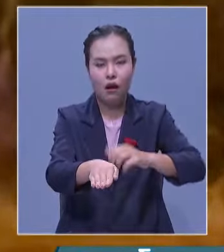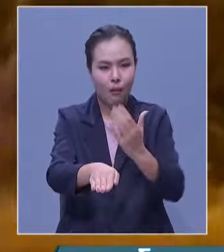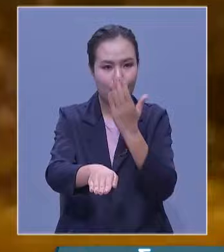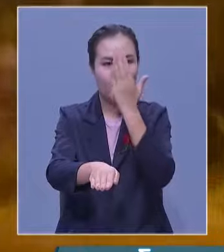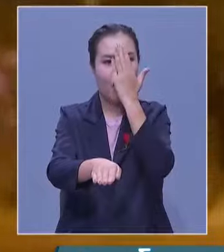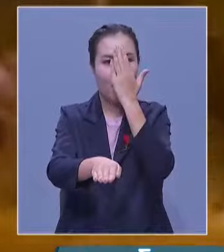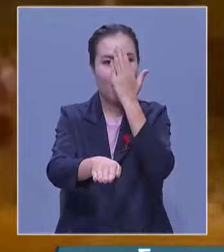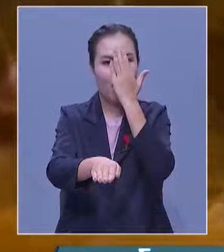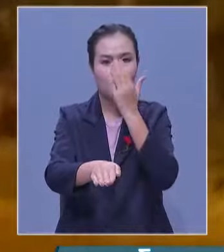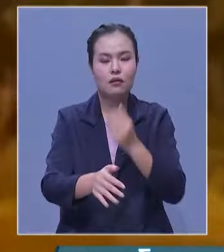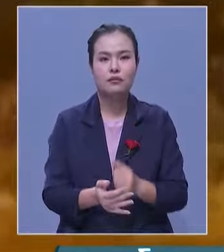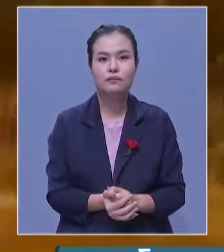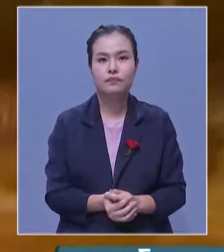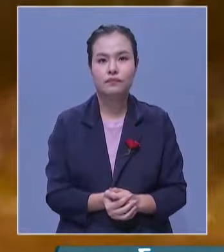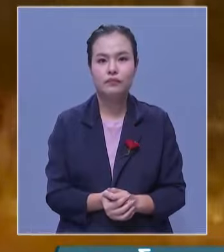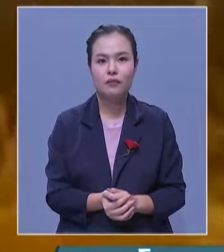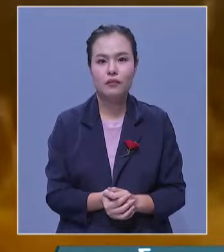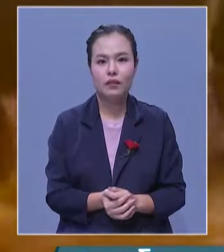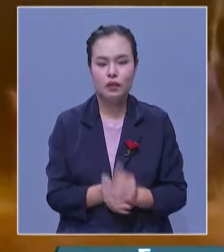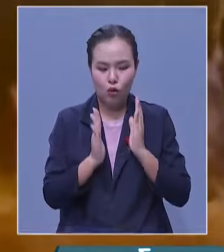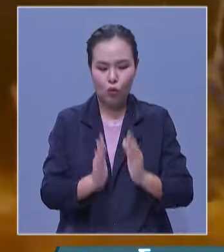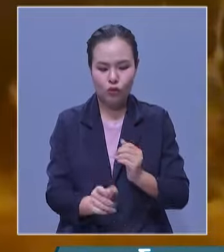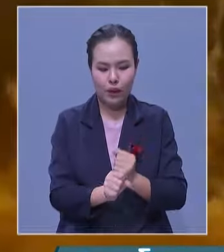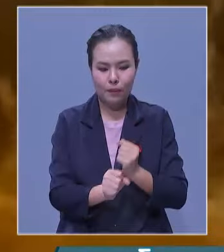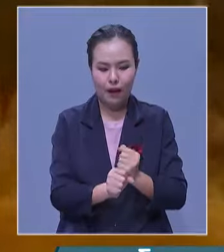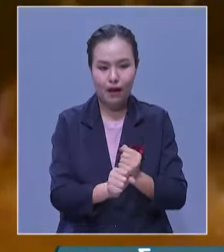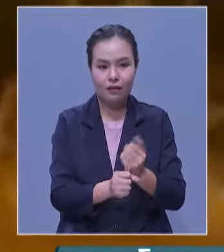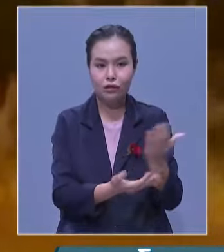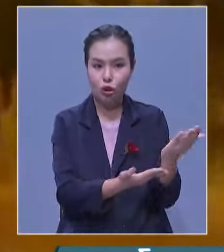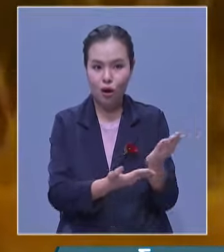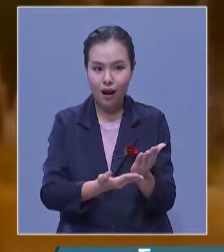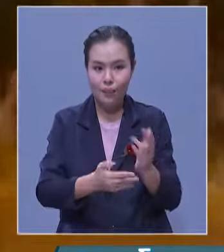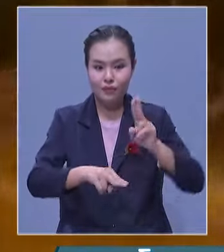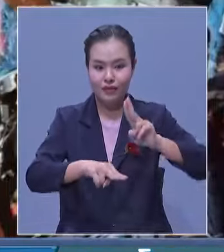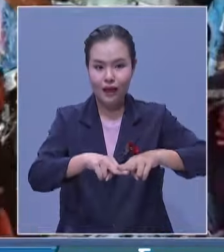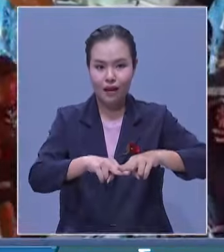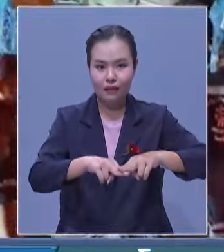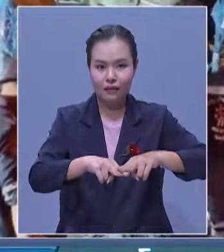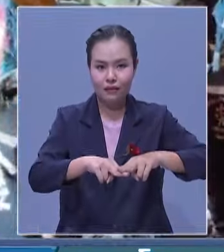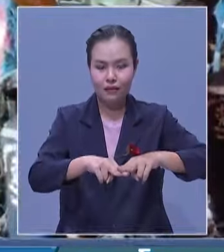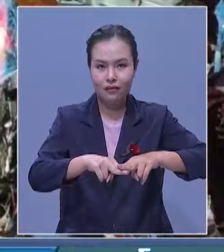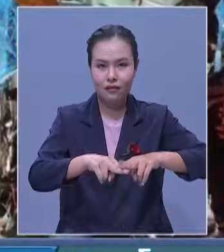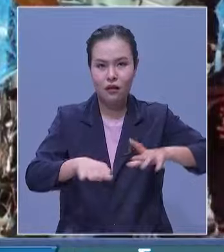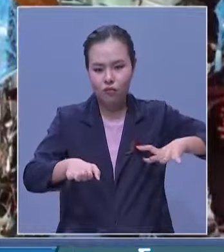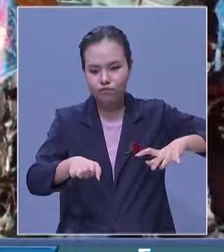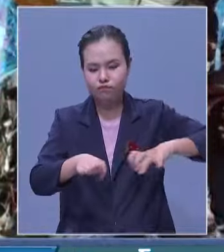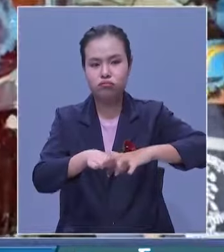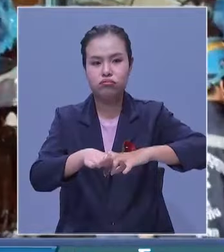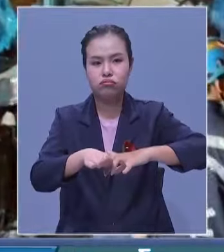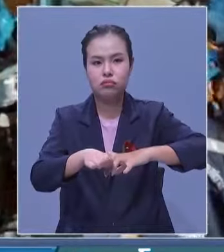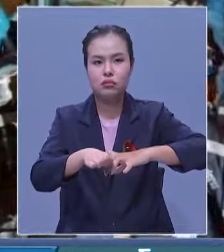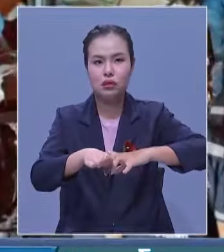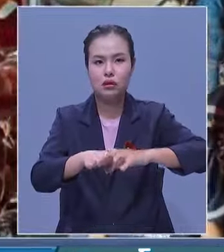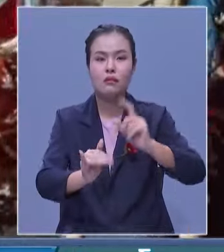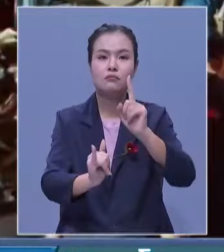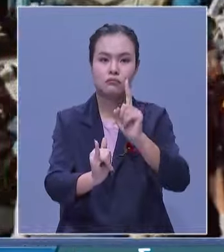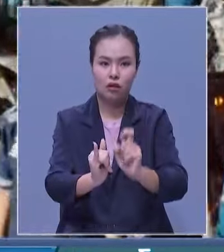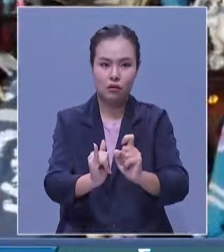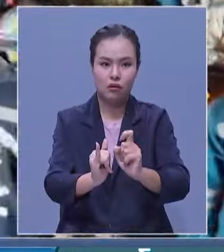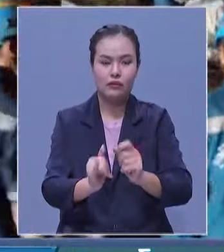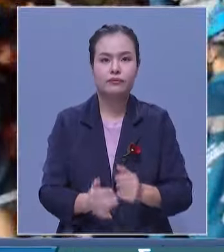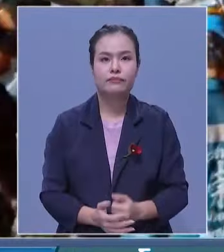มาอย่างจังทำให้พนักงานต้อนรับที่นั่งอยู่ด้านหน้าฝั่งซ้ายเนี่ยถูกอัดกับตัวรถเสียชีวิตอยู่ภายในนะ